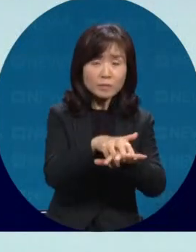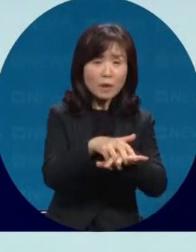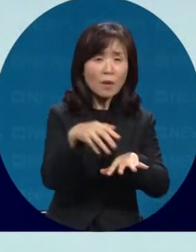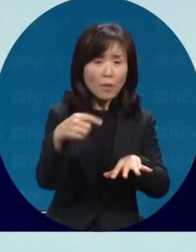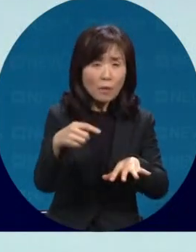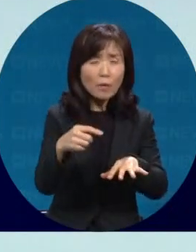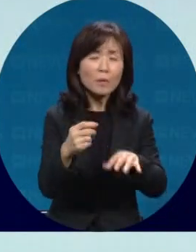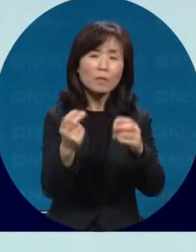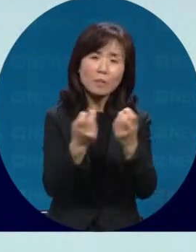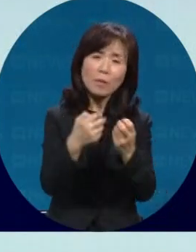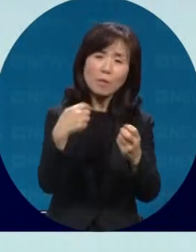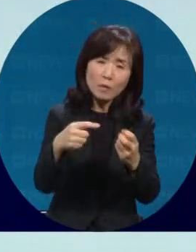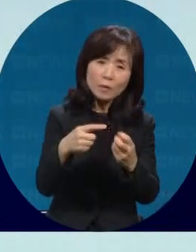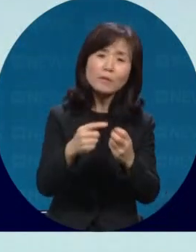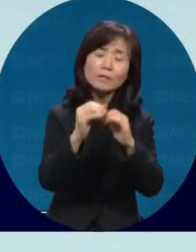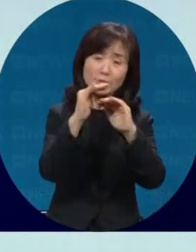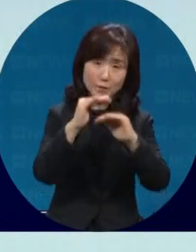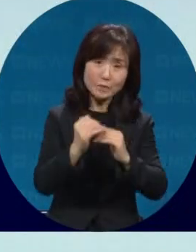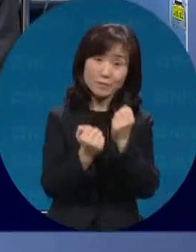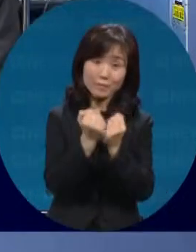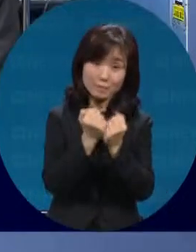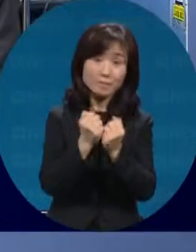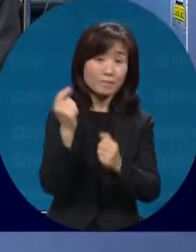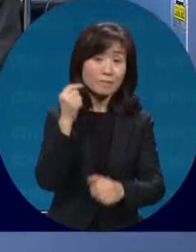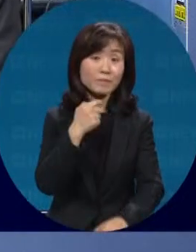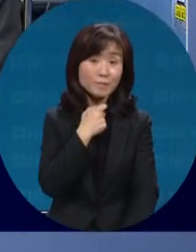갖도록 하겠습니다. 위원장님 안녕하십니까?